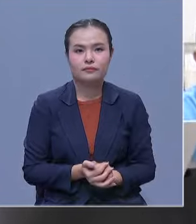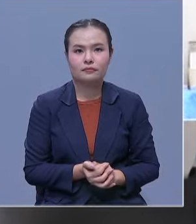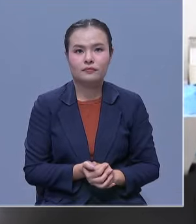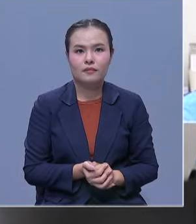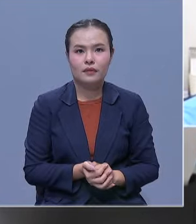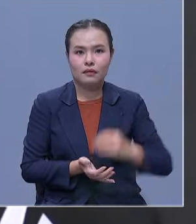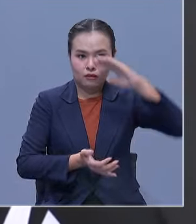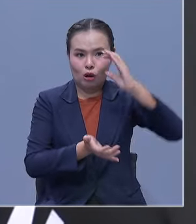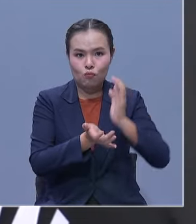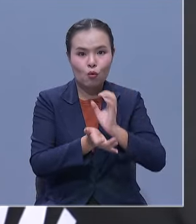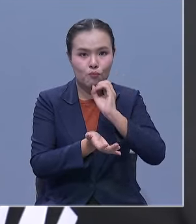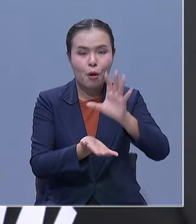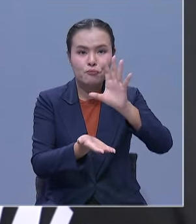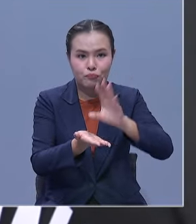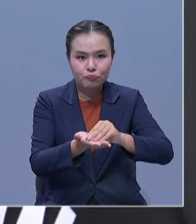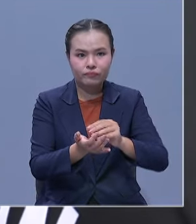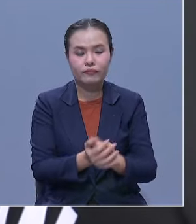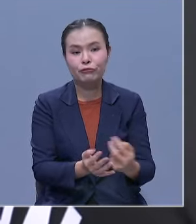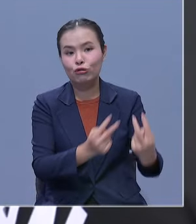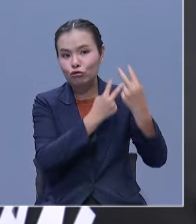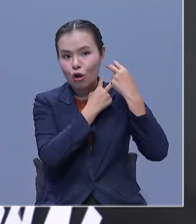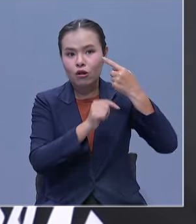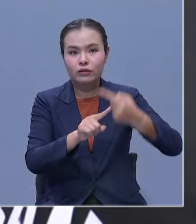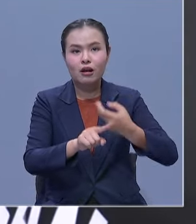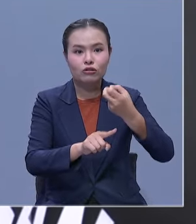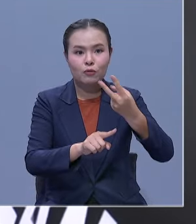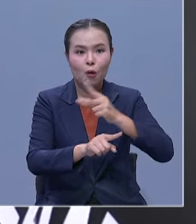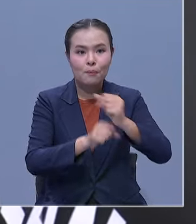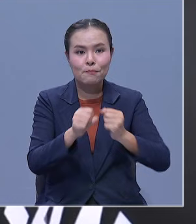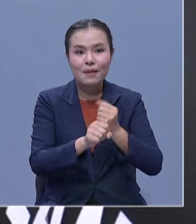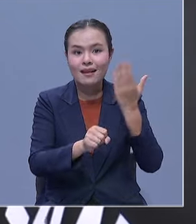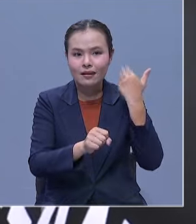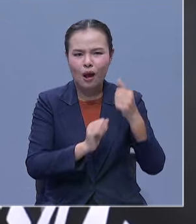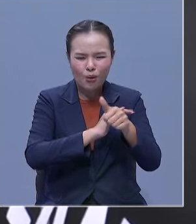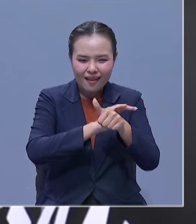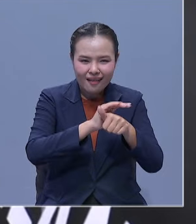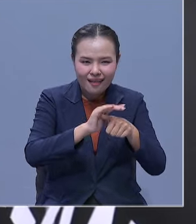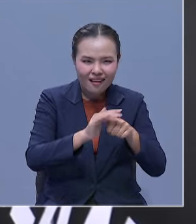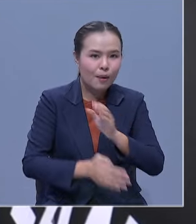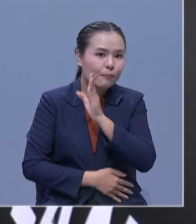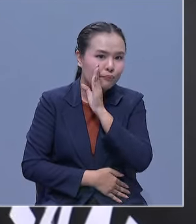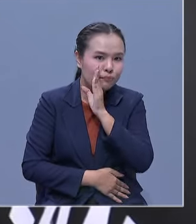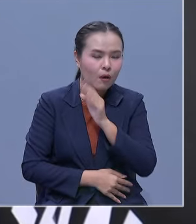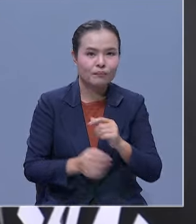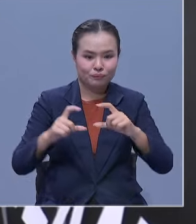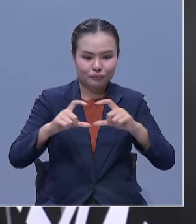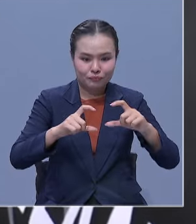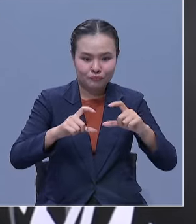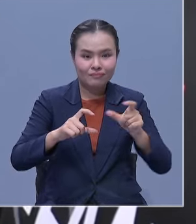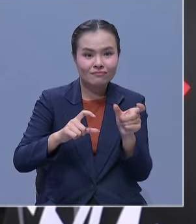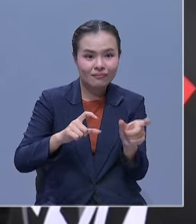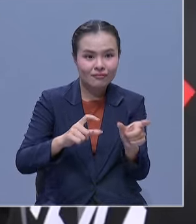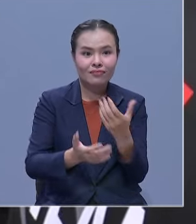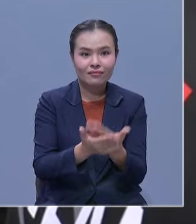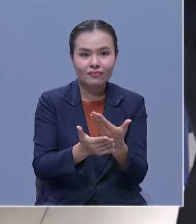จ้งความกับทางตำรวจนะครับบอกว่าย้อนกลับไปธันวาคมปีที่แล้วเนี่ยมีผู้แอบสวมรอยทำบัตรเงินสด